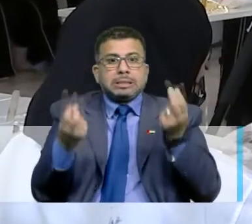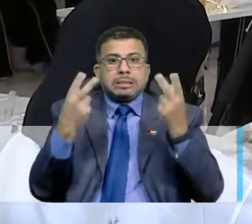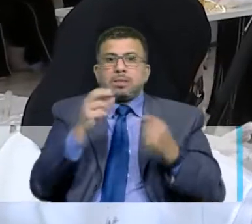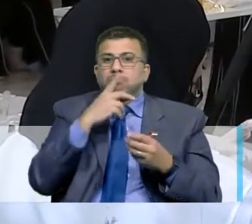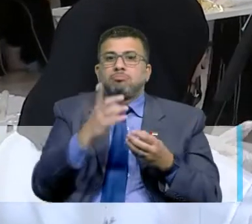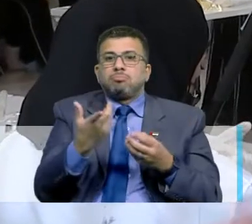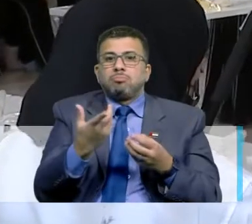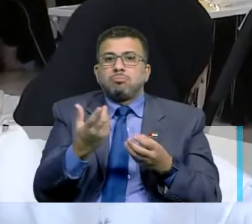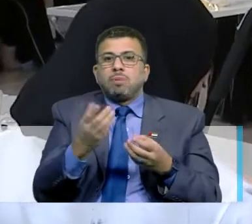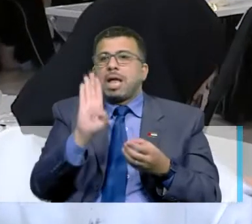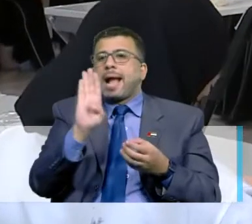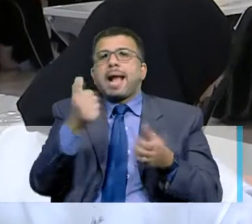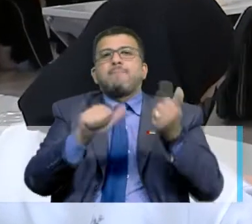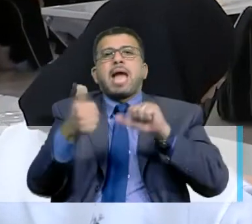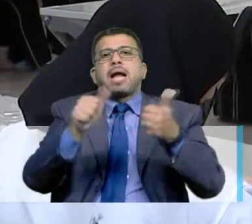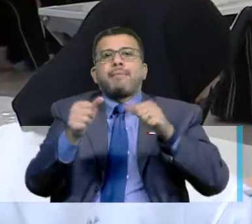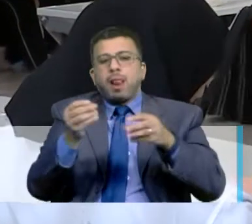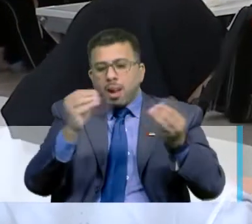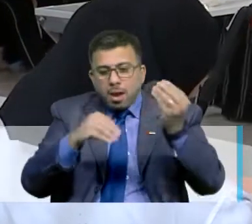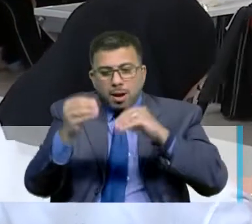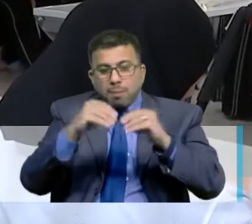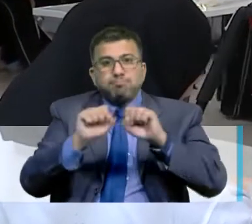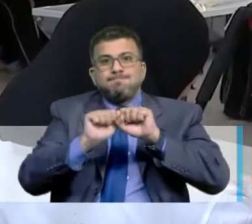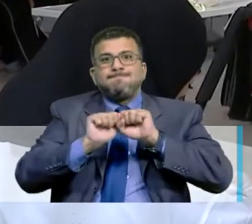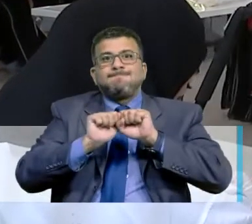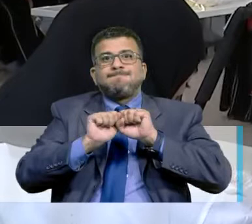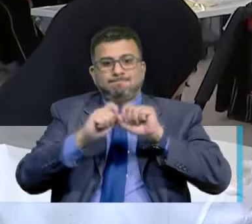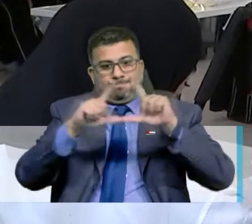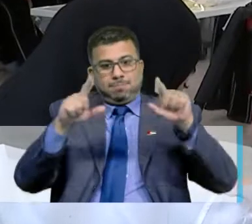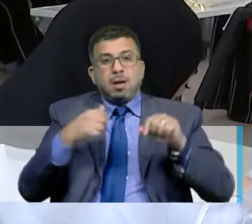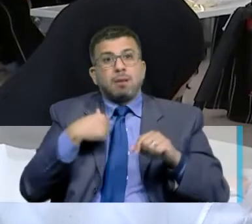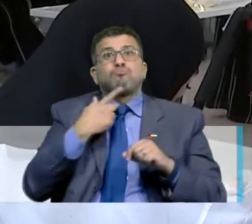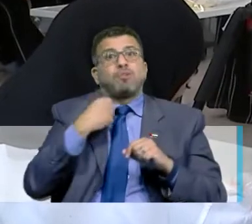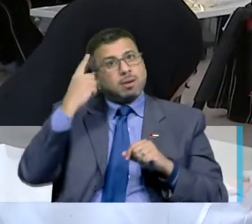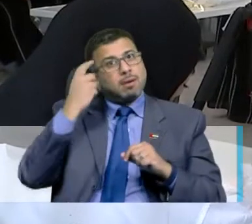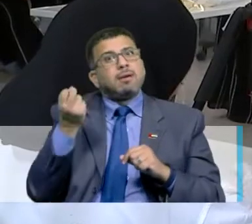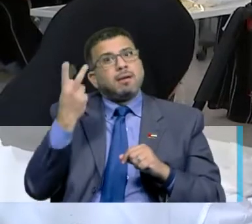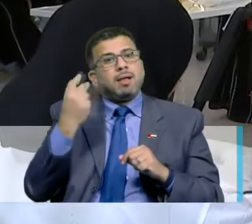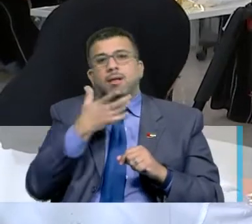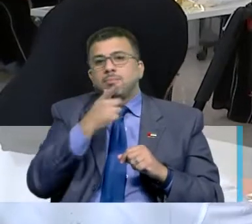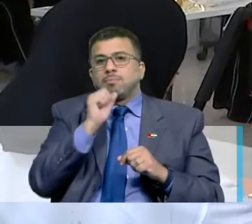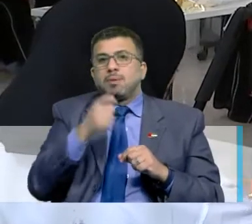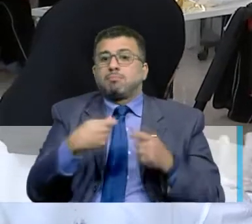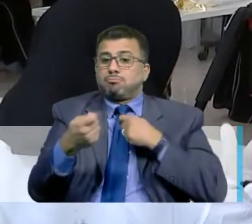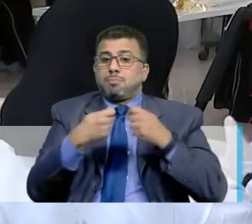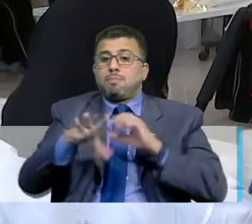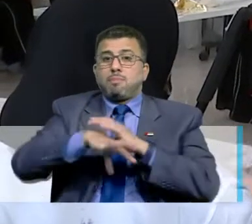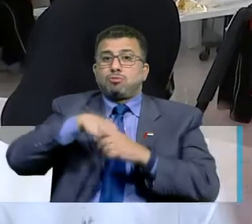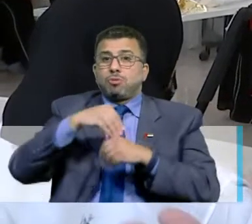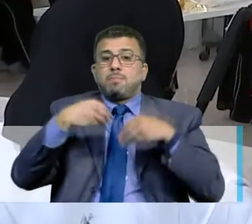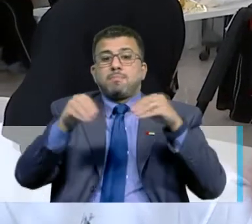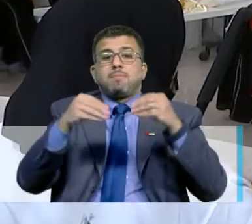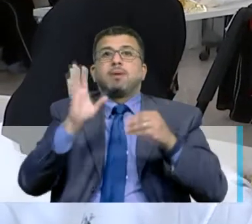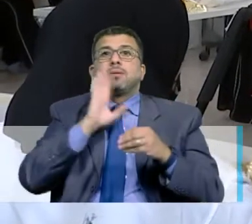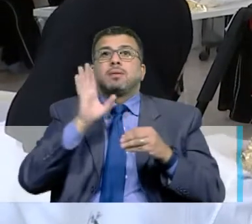باستخدام يعني مواد كيميائية، وفي المستقبل أطمح أن أطور من هالمهارة ومثلا افتح لي بزنس او مشروع